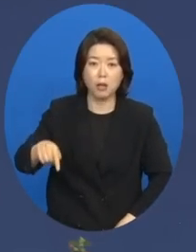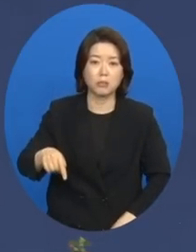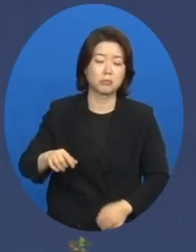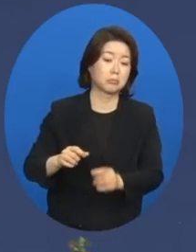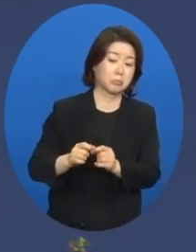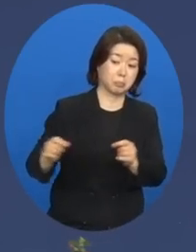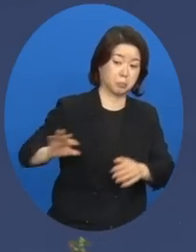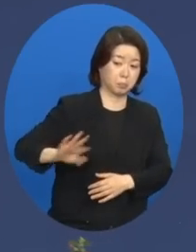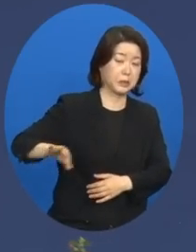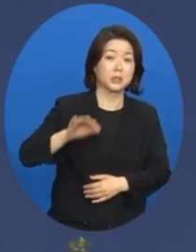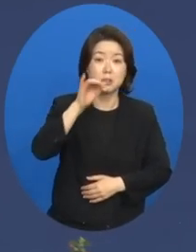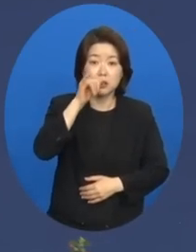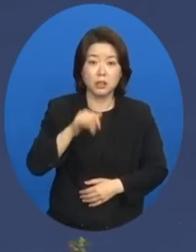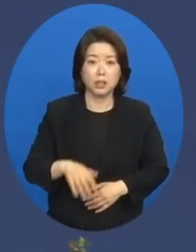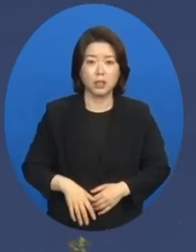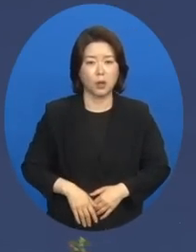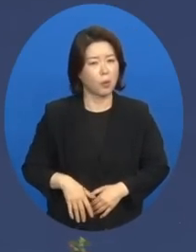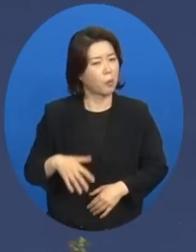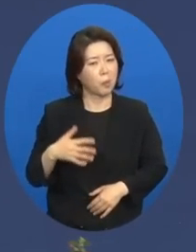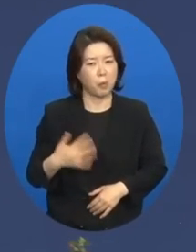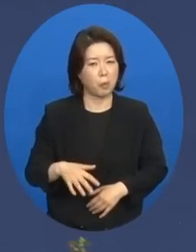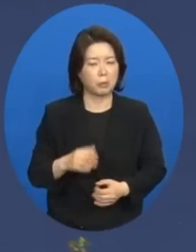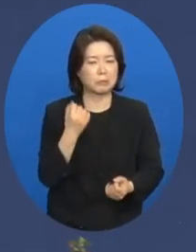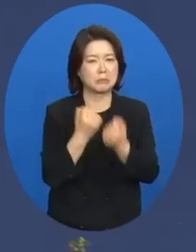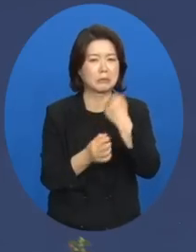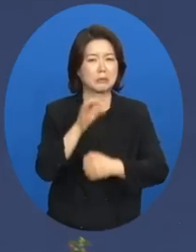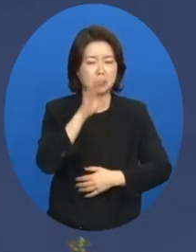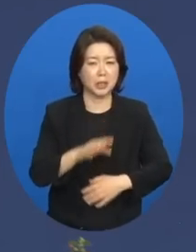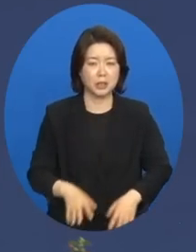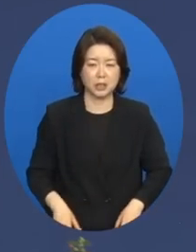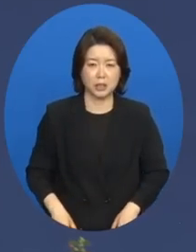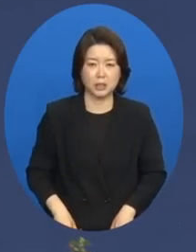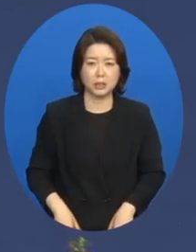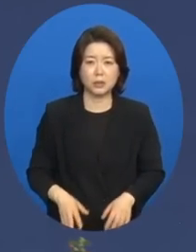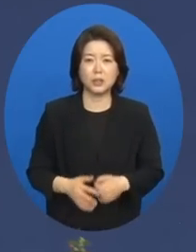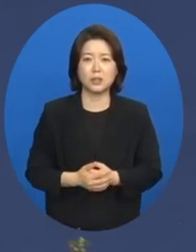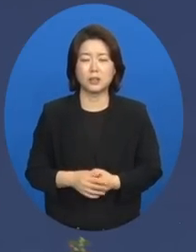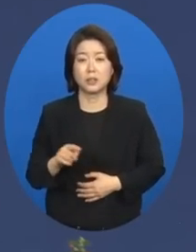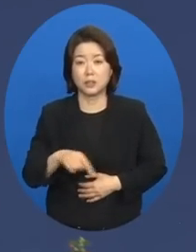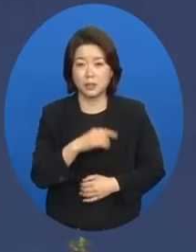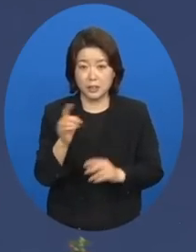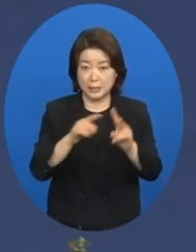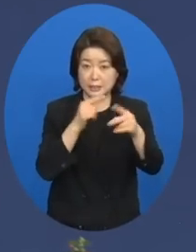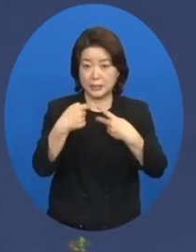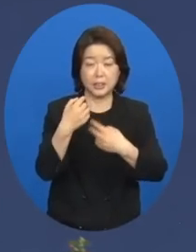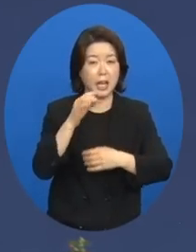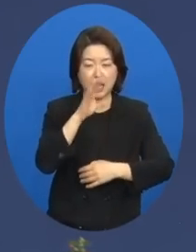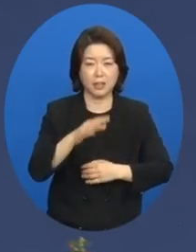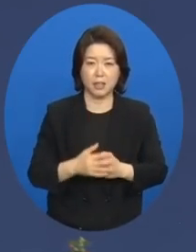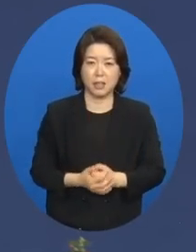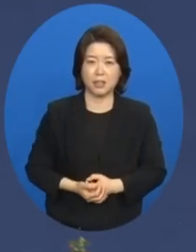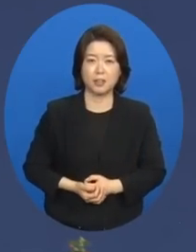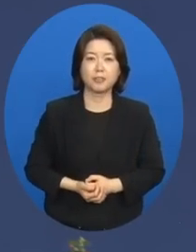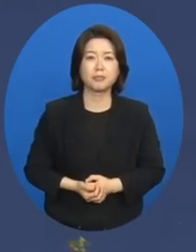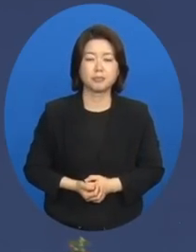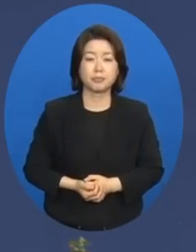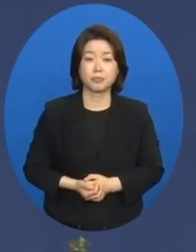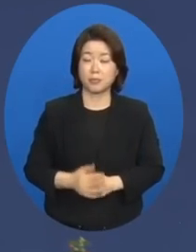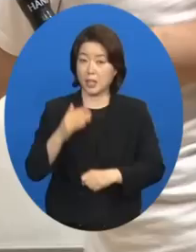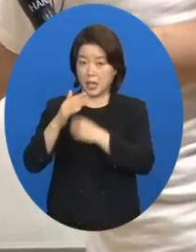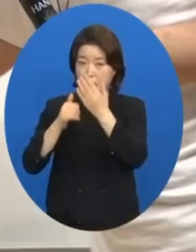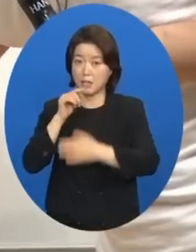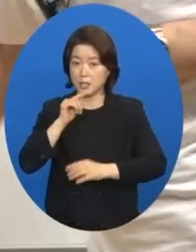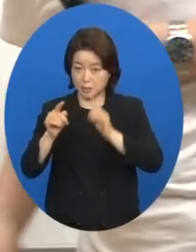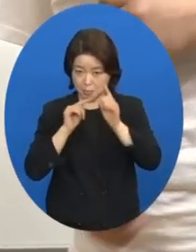했는지를 생각해보면 뭐 설명이 안 되는 어처구니 없는 일인 겁니다. 그러므로 주님께서 이 말씀이 과연 이